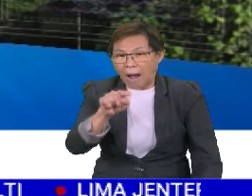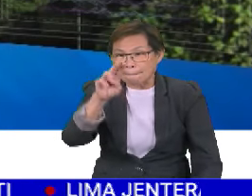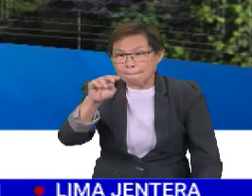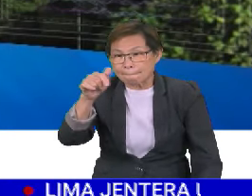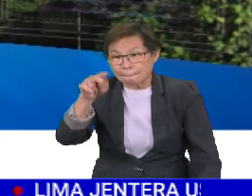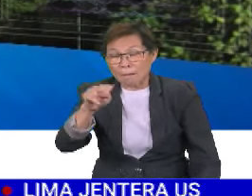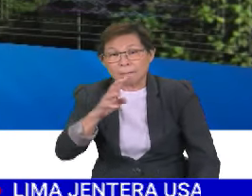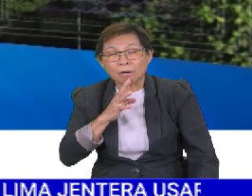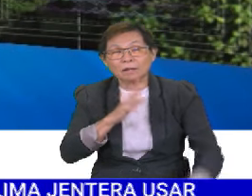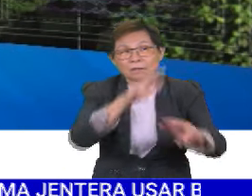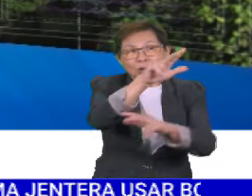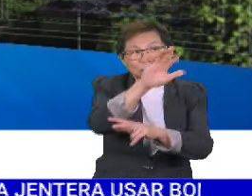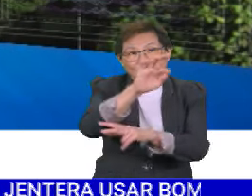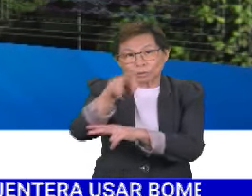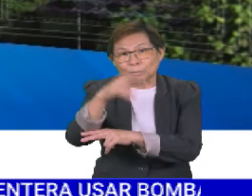berkata,